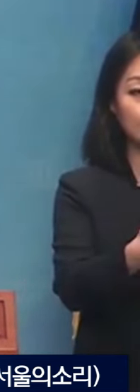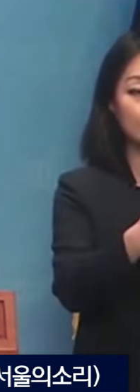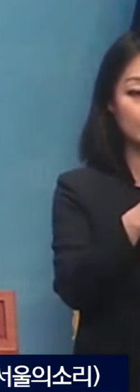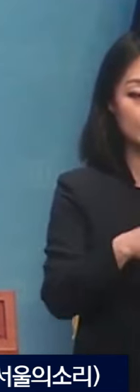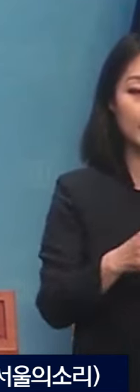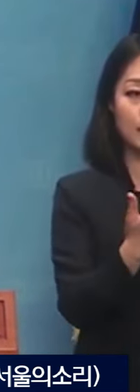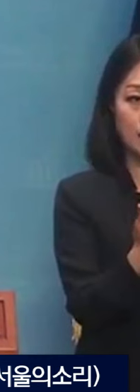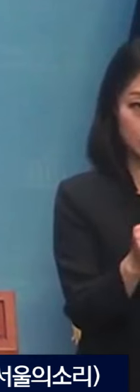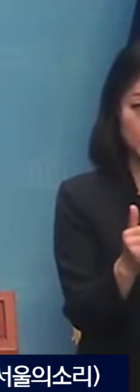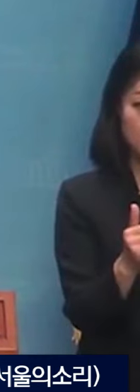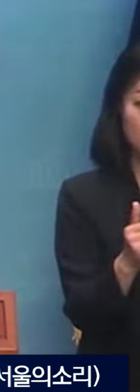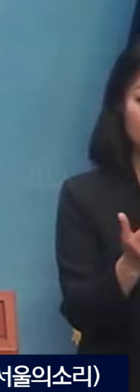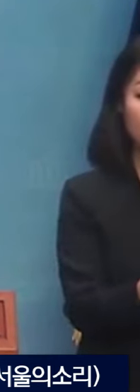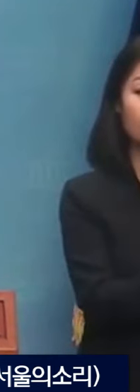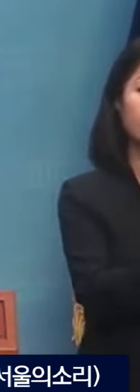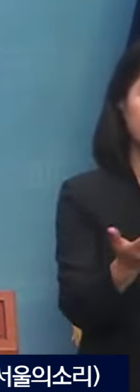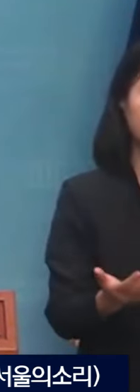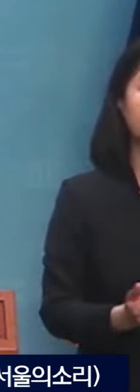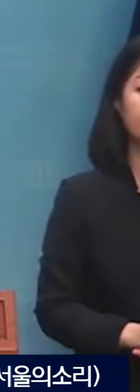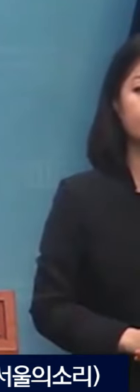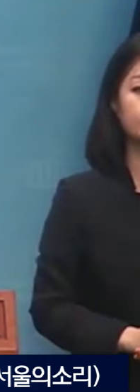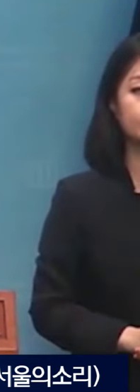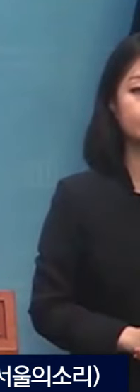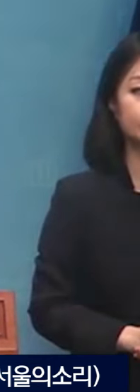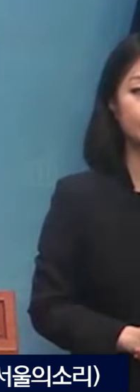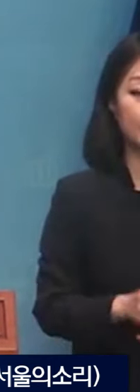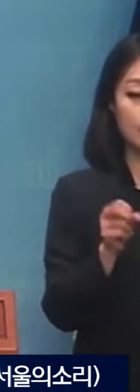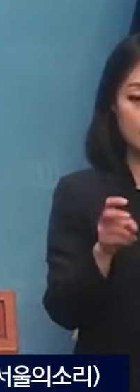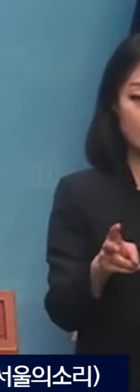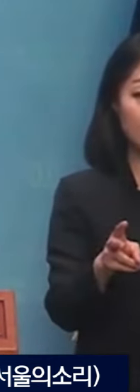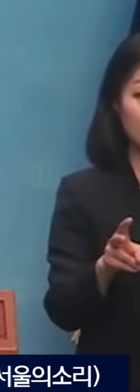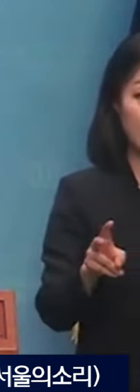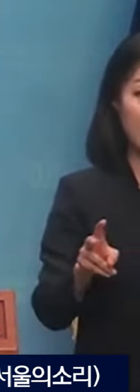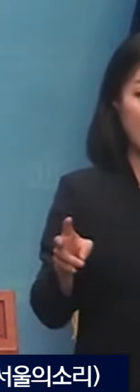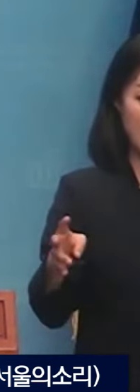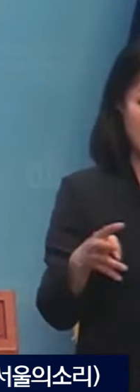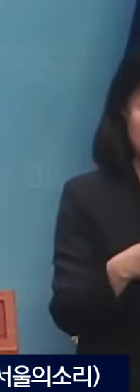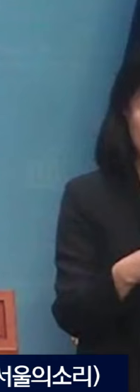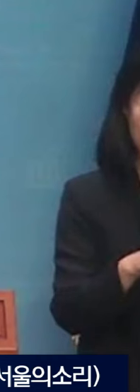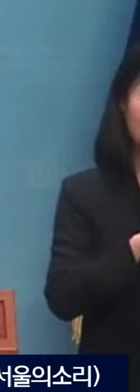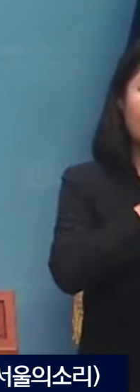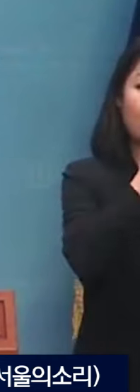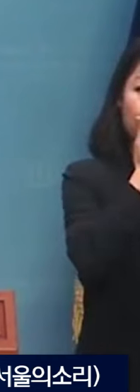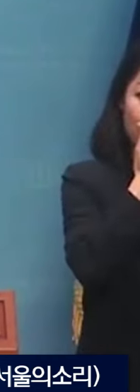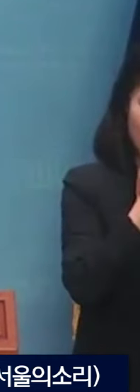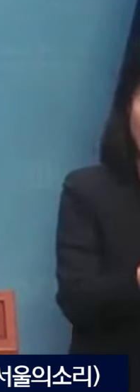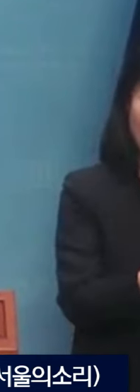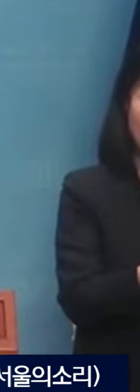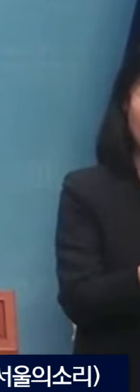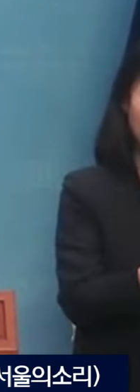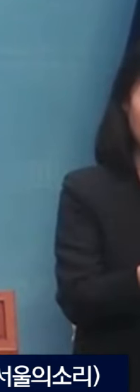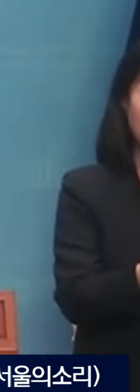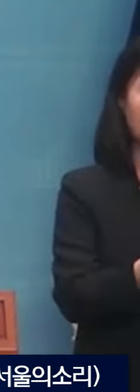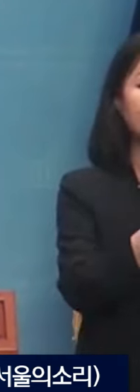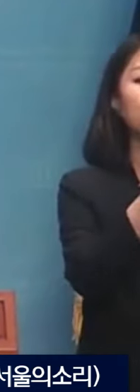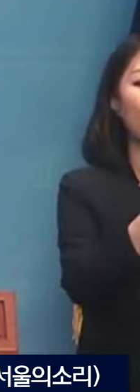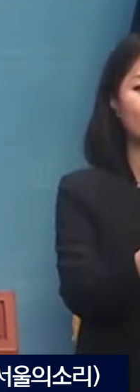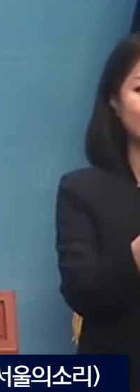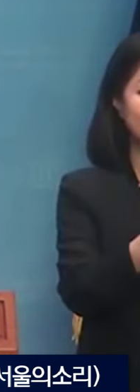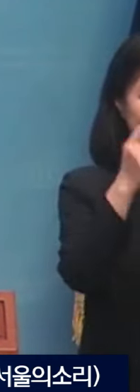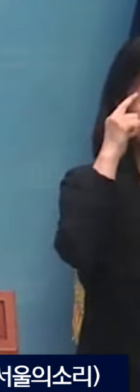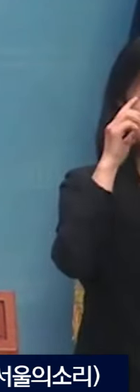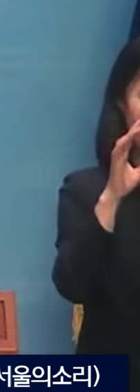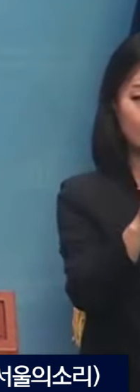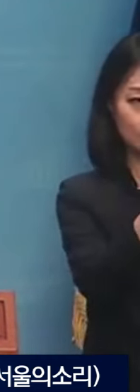유가족분들 그리고 피해자 가족분들이 여야가 합의해서 처리하는 것이 가장 중요한 원칙이다라는 입장을 가지고